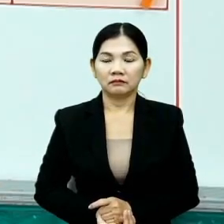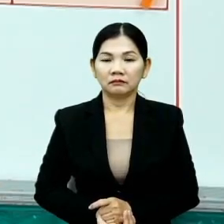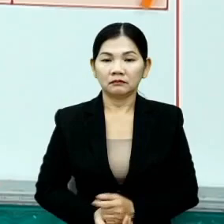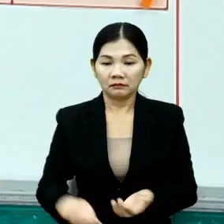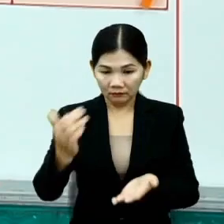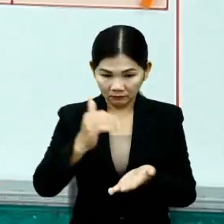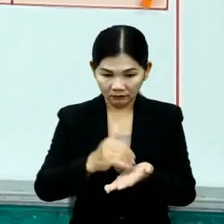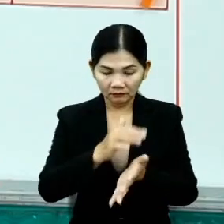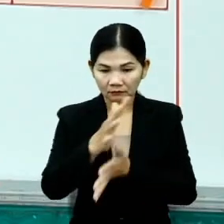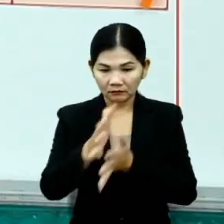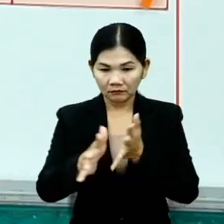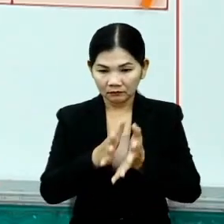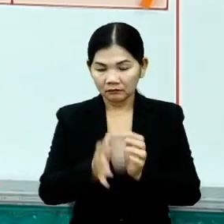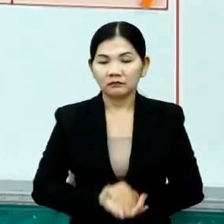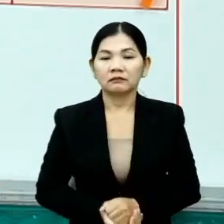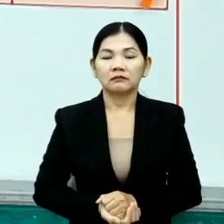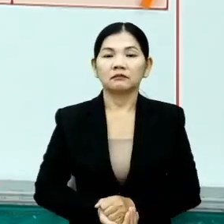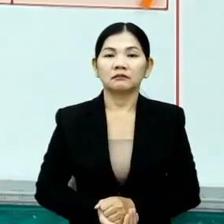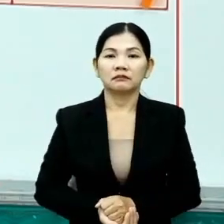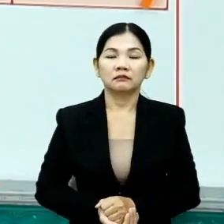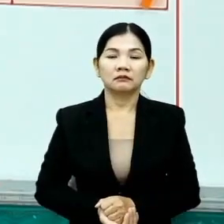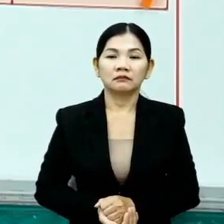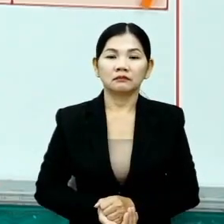ăn làng vĩnh